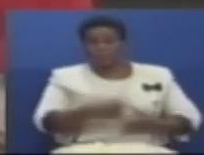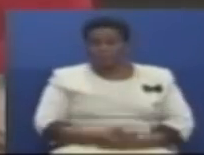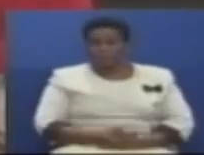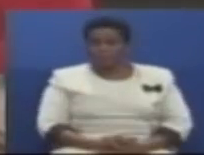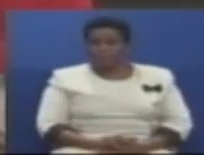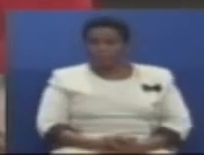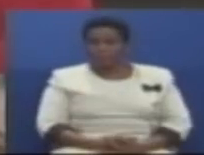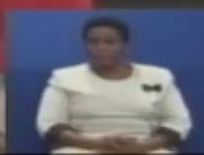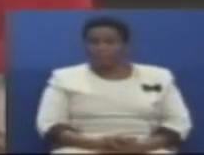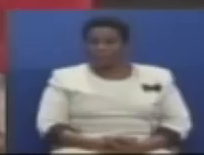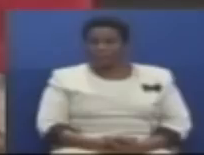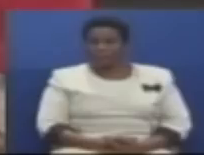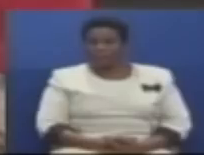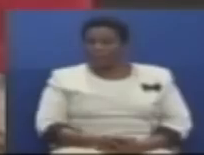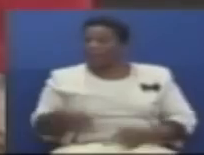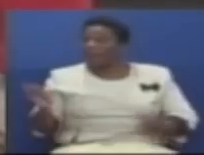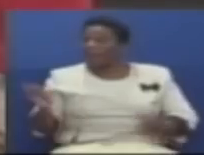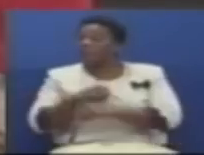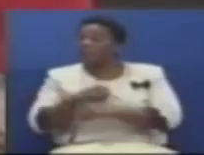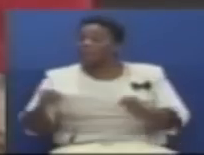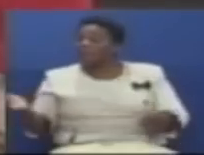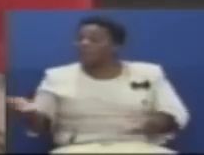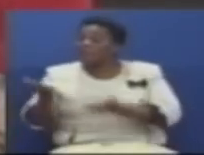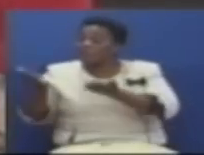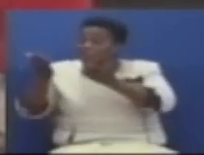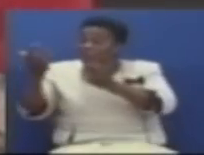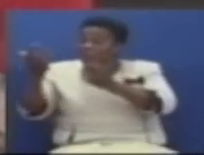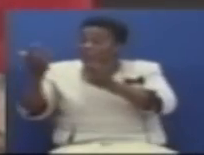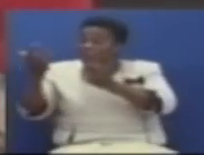Na uwezi ukaendelea kama siasa ikawa mbaya.